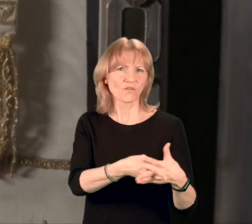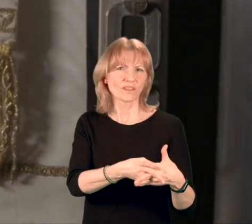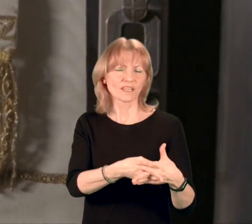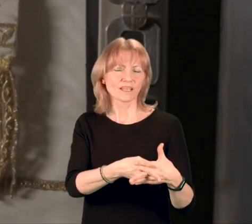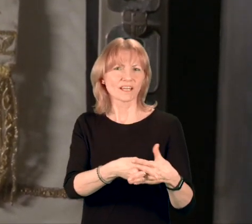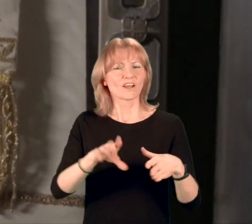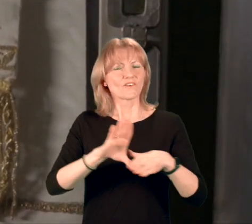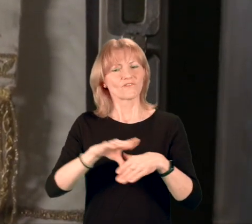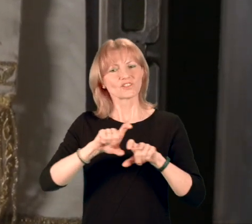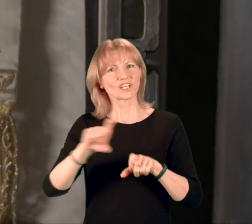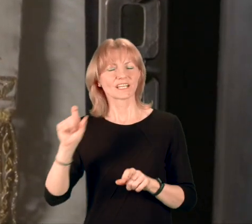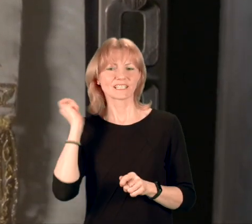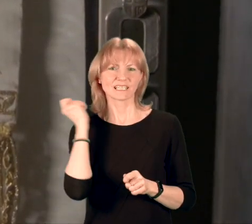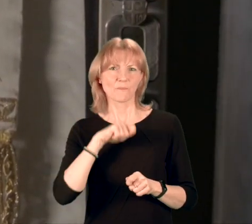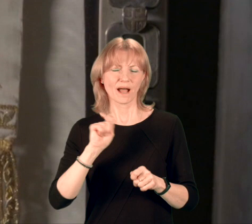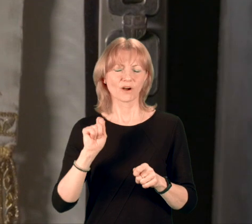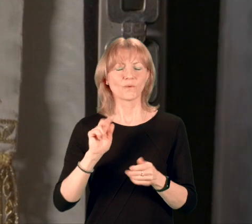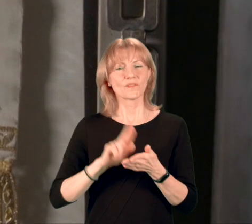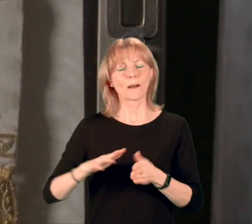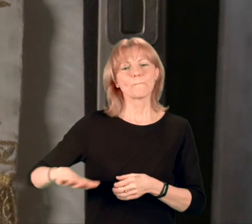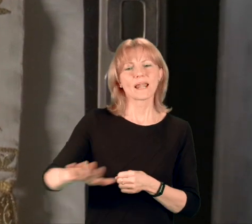pas sutanny papieskiej.